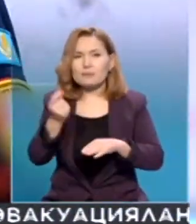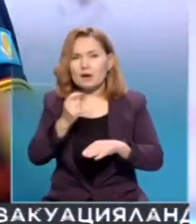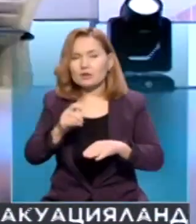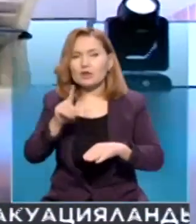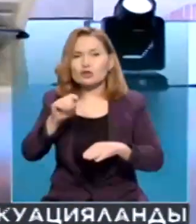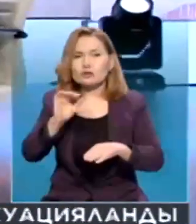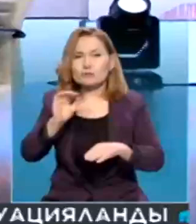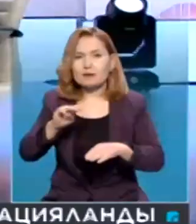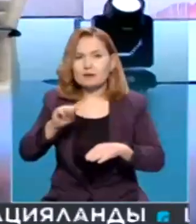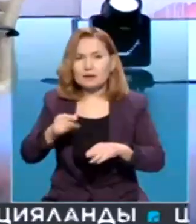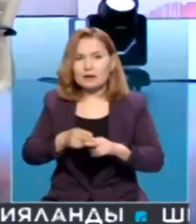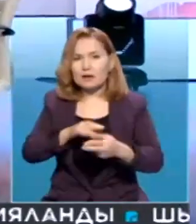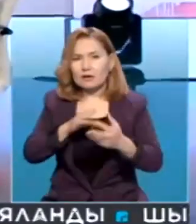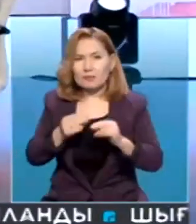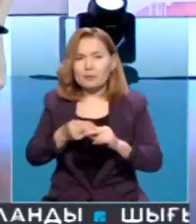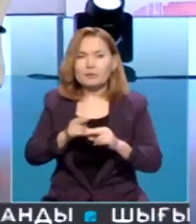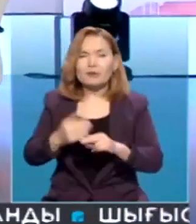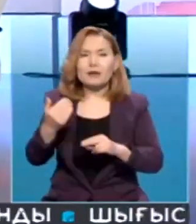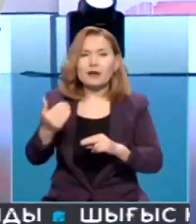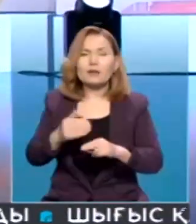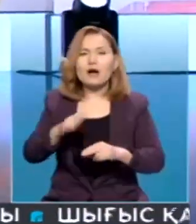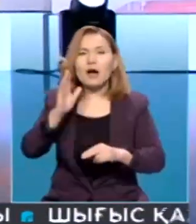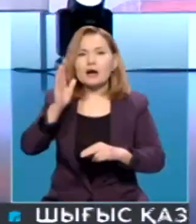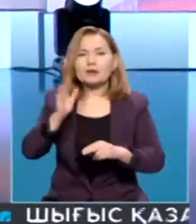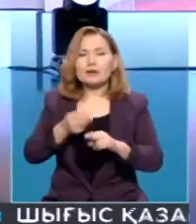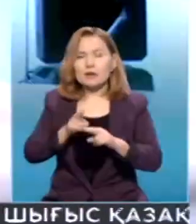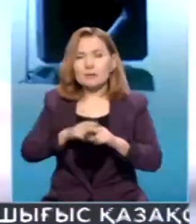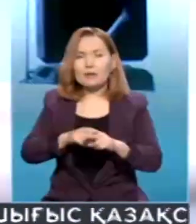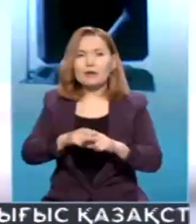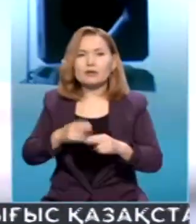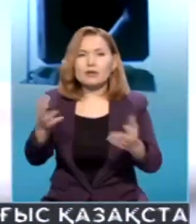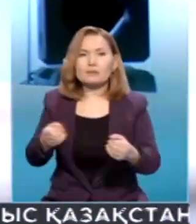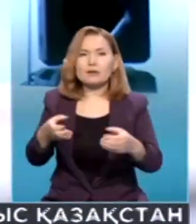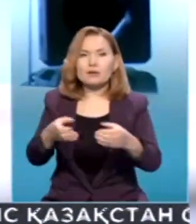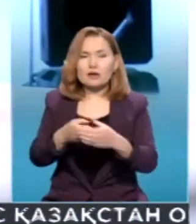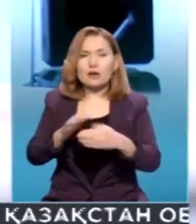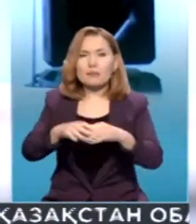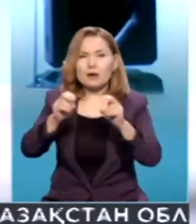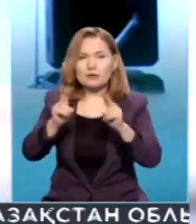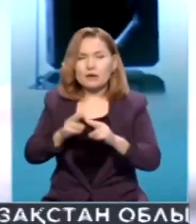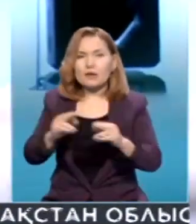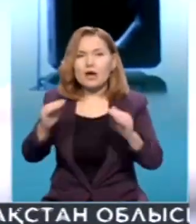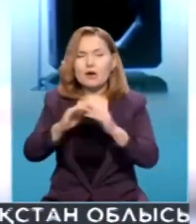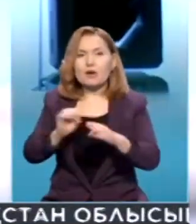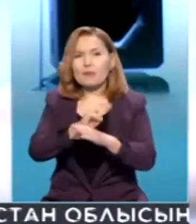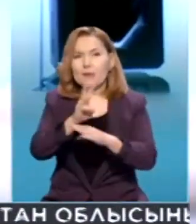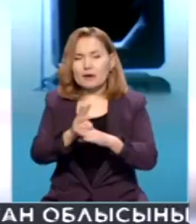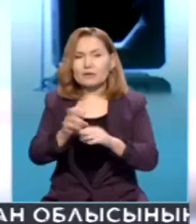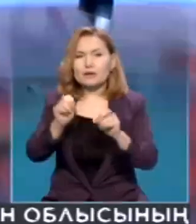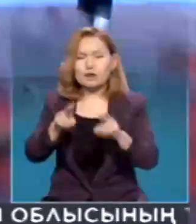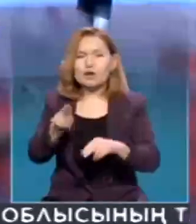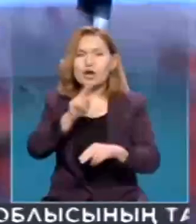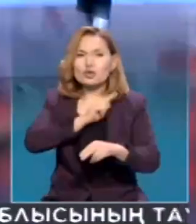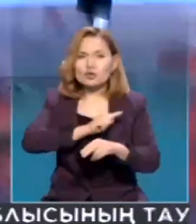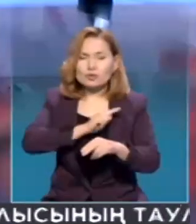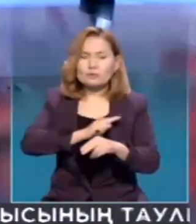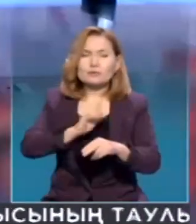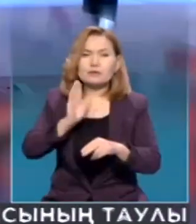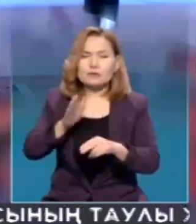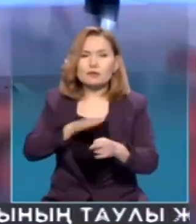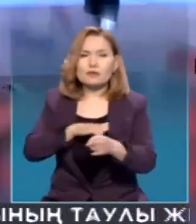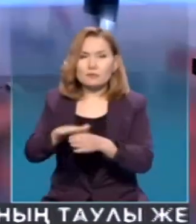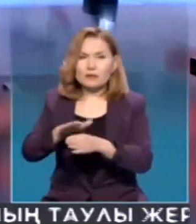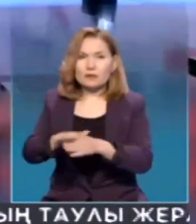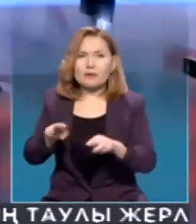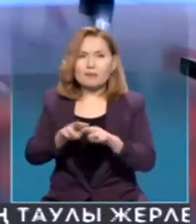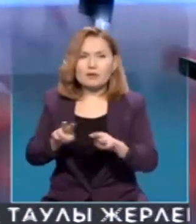100 мың теңгенің көлемінде. Сонымен бірге алдыңғы шепте қызмет ететін мамандардың баспаналы болуы үшін бірқатар жұмыс атқарылып жатыр, деді